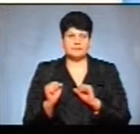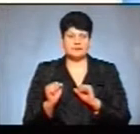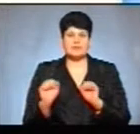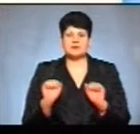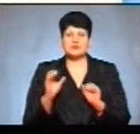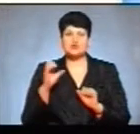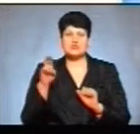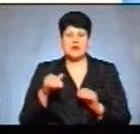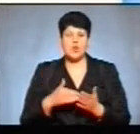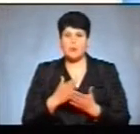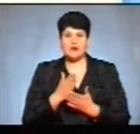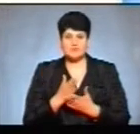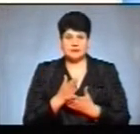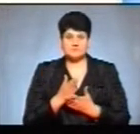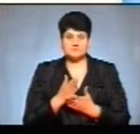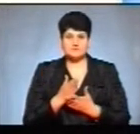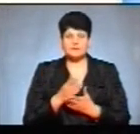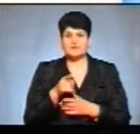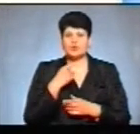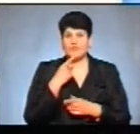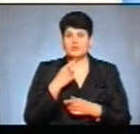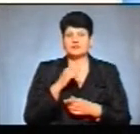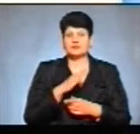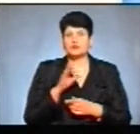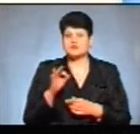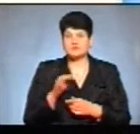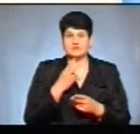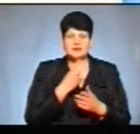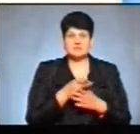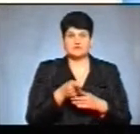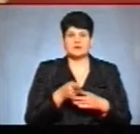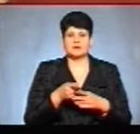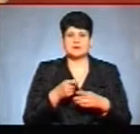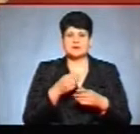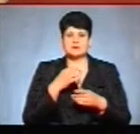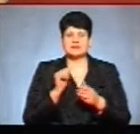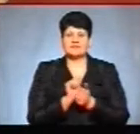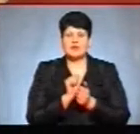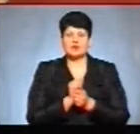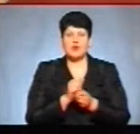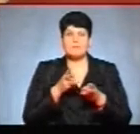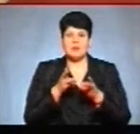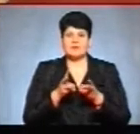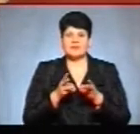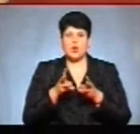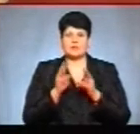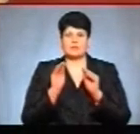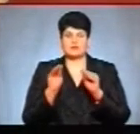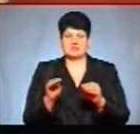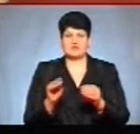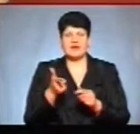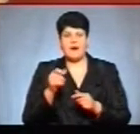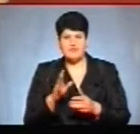департаменту соціальної політики. Він мені каже, Андрій Олексійович, дивіться, вони поставили твердопаливні котли в них, там є і газ, і тверде